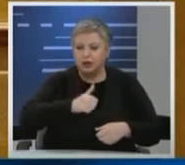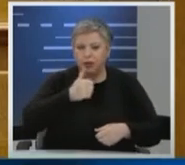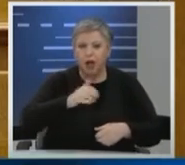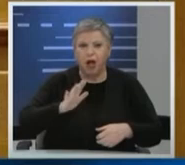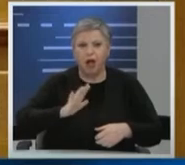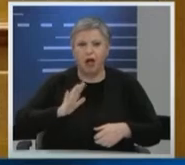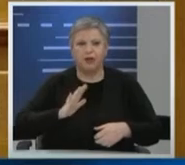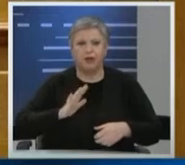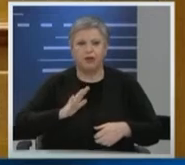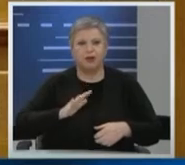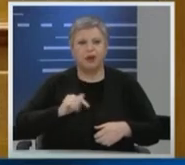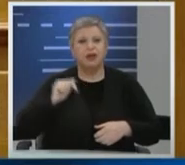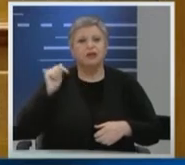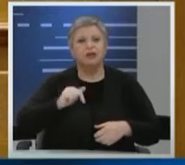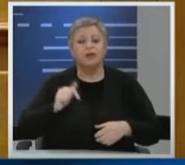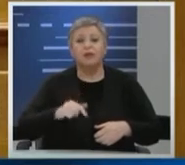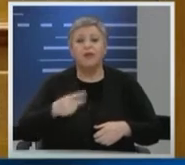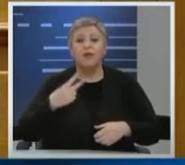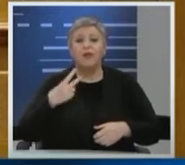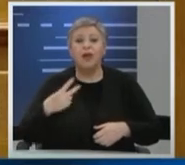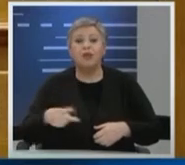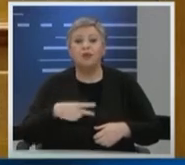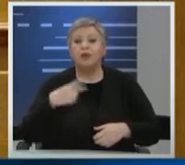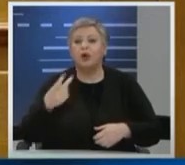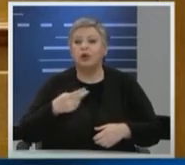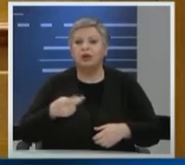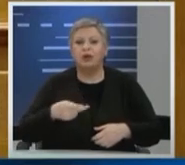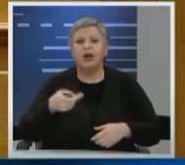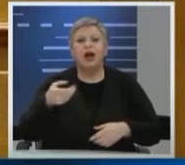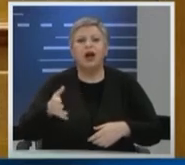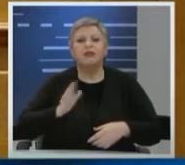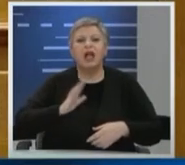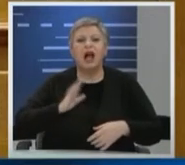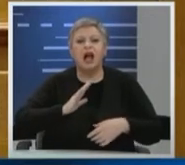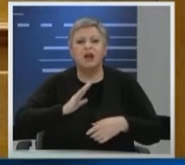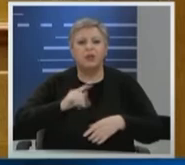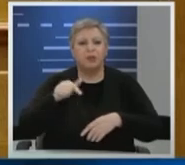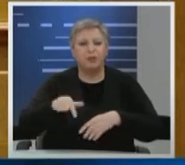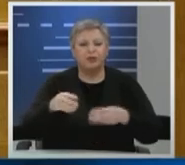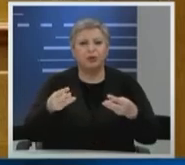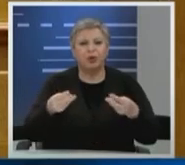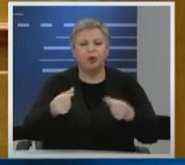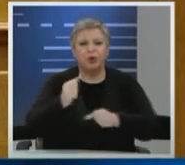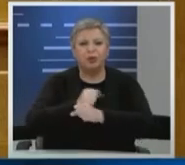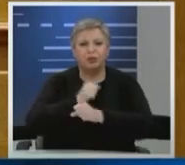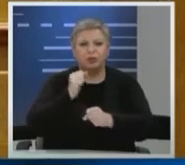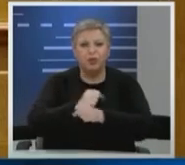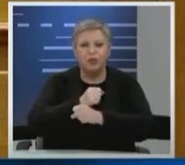την αύξηση των θανατηφόρων ατυχημάτων. Όλα αυτά οδήγησαν